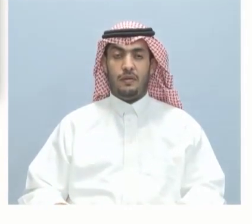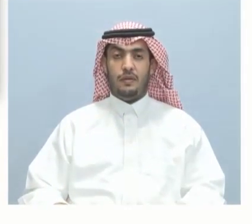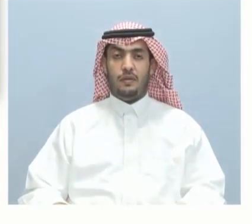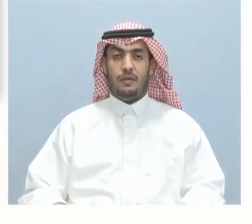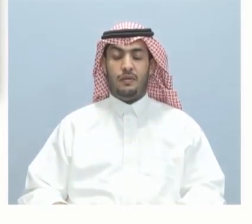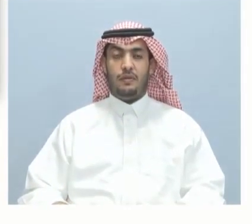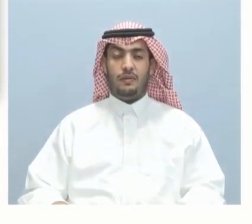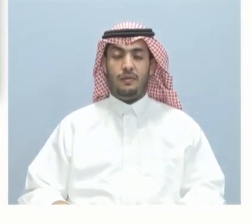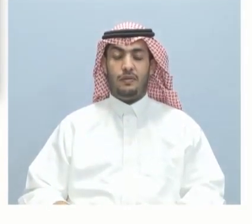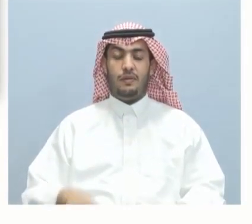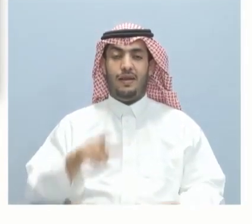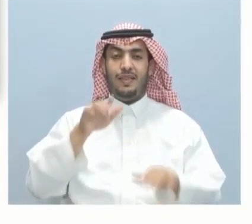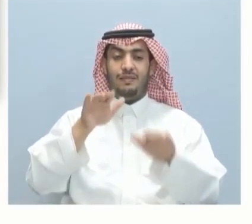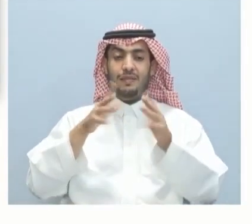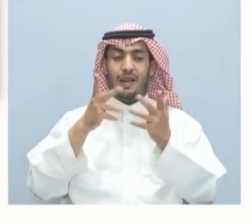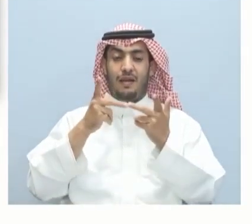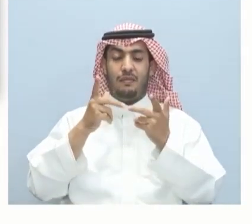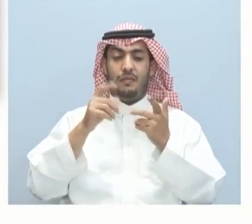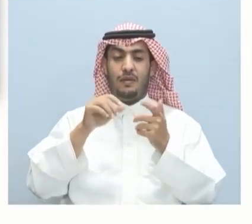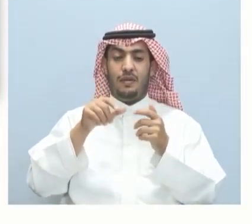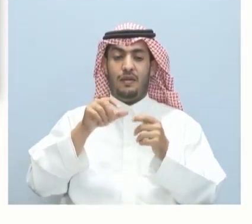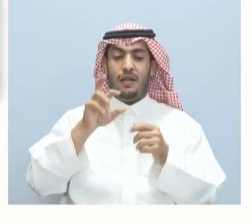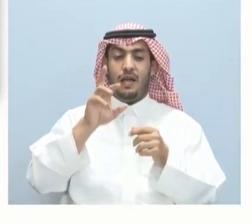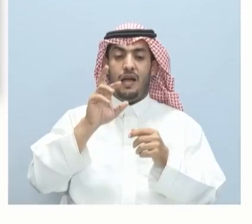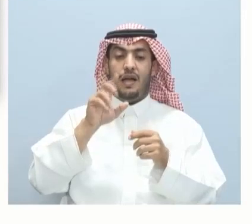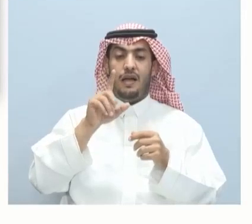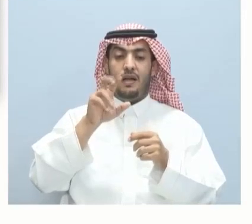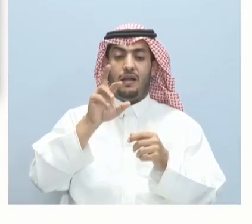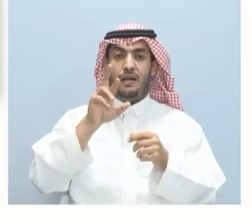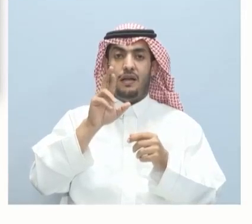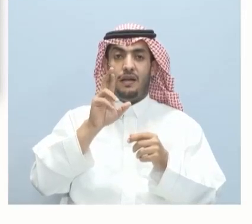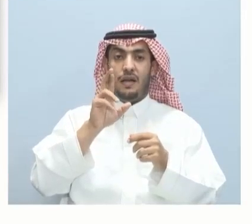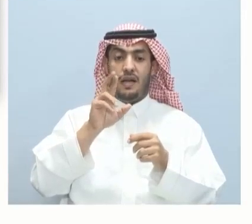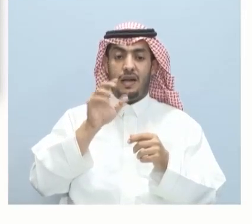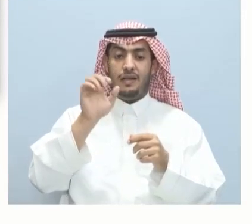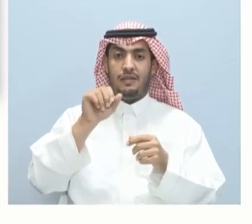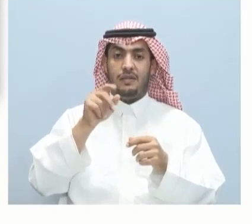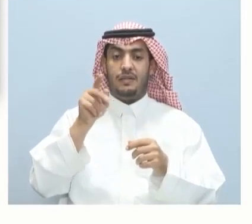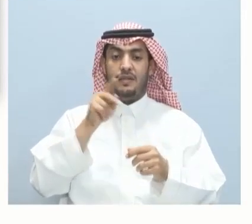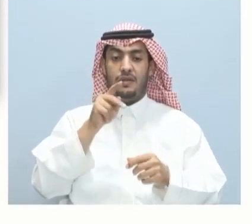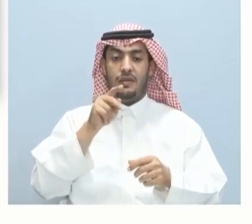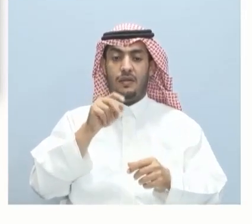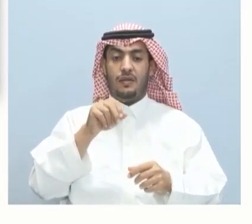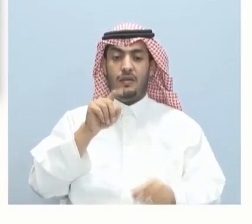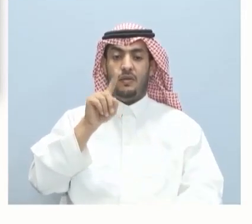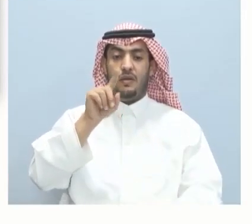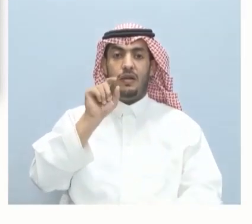جيدا من هذه المعادله ان ار اس اكتب معي هذه الفقره ار اس